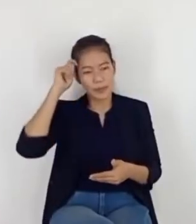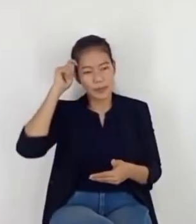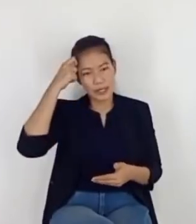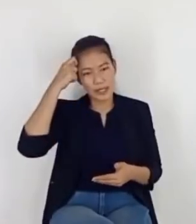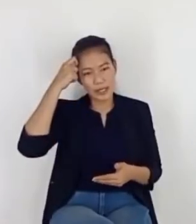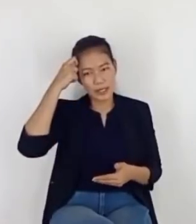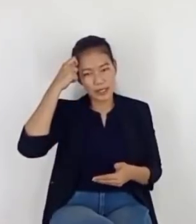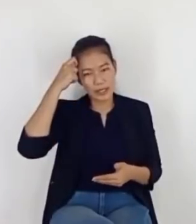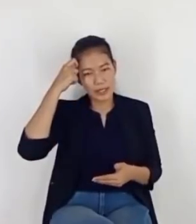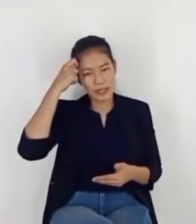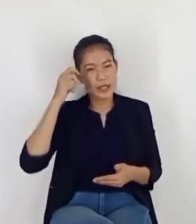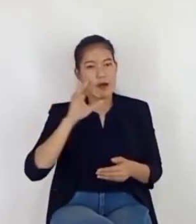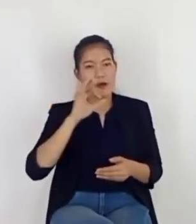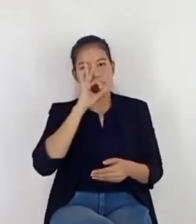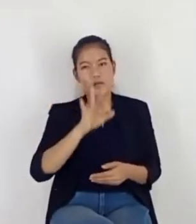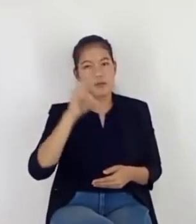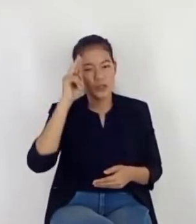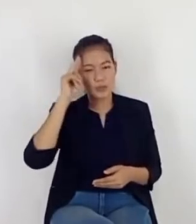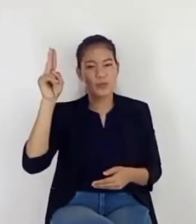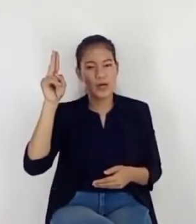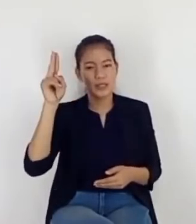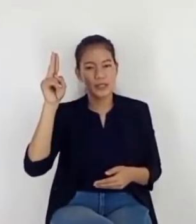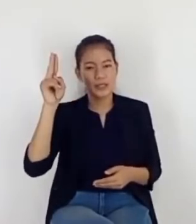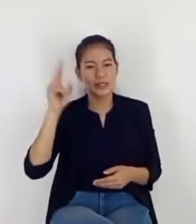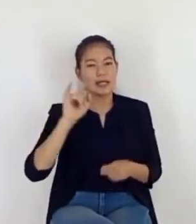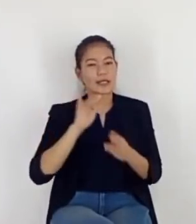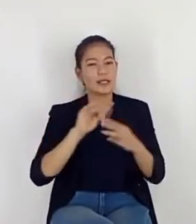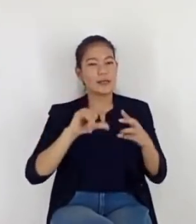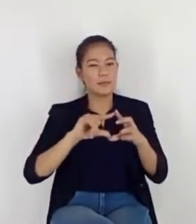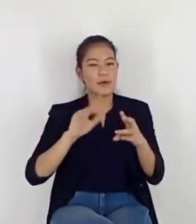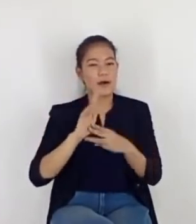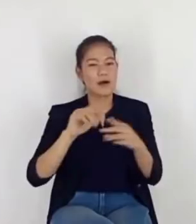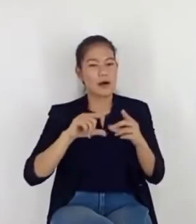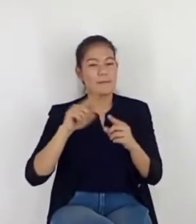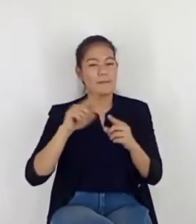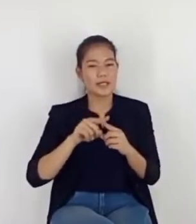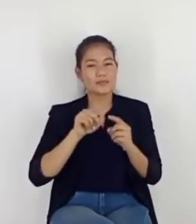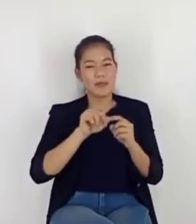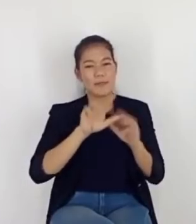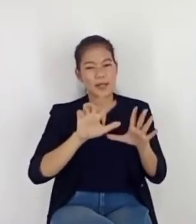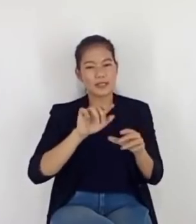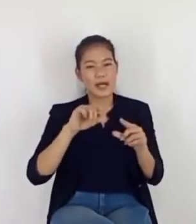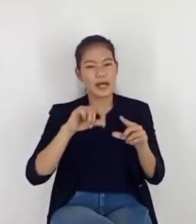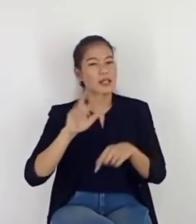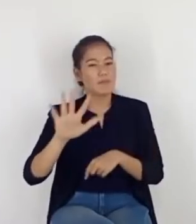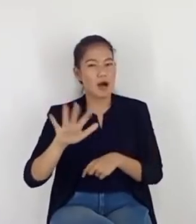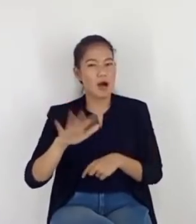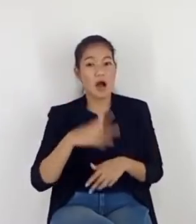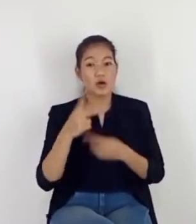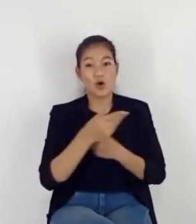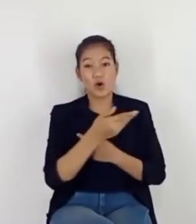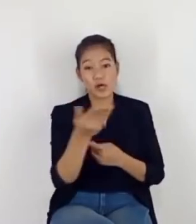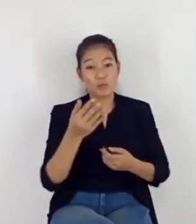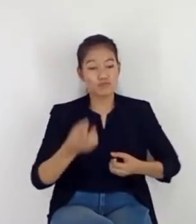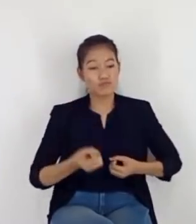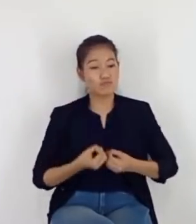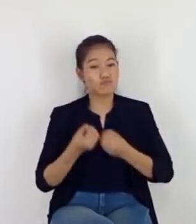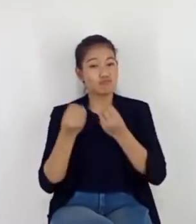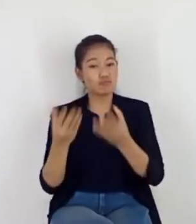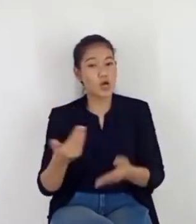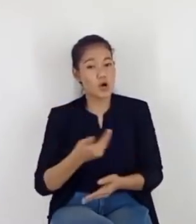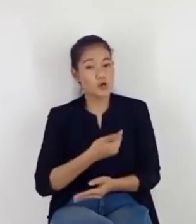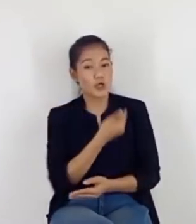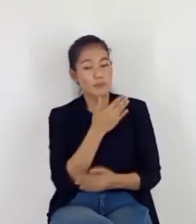apa yang dinyatakan firman Tuhan dalam Imamat 19 ayatnya yang kelima. Apabila kamu mempersembahkan